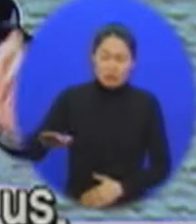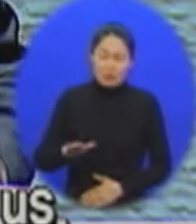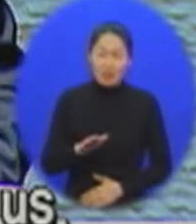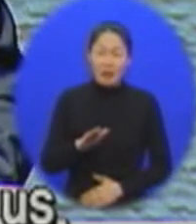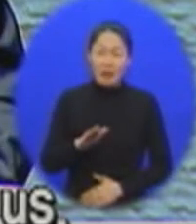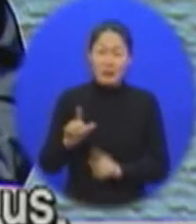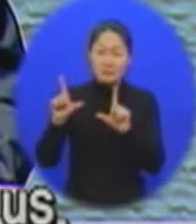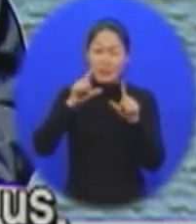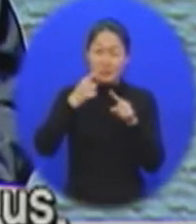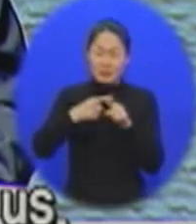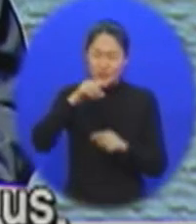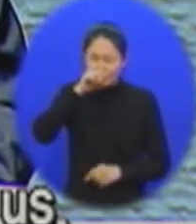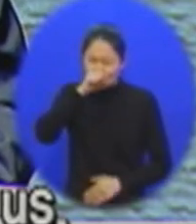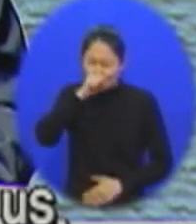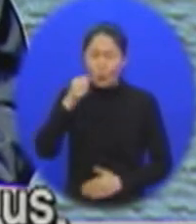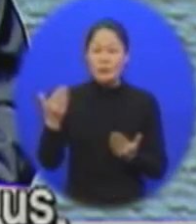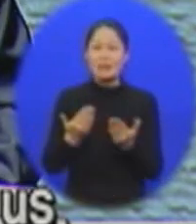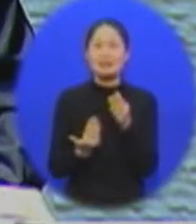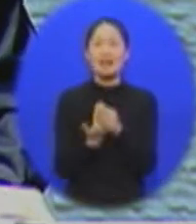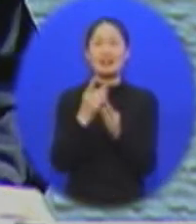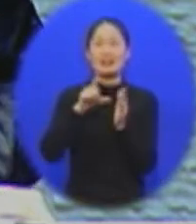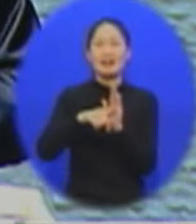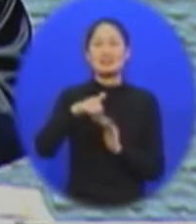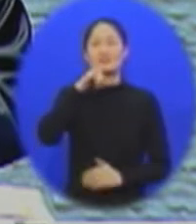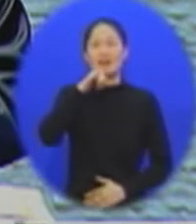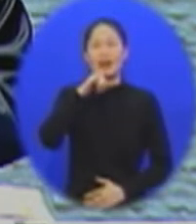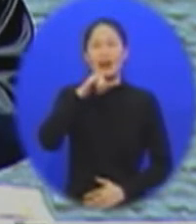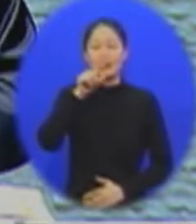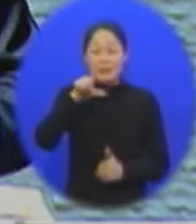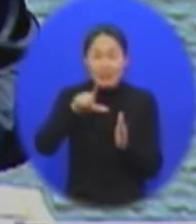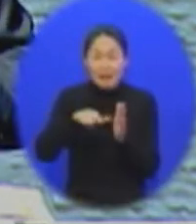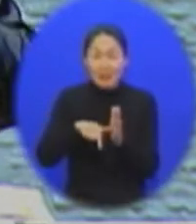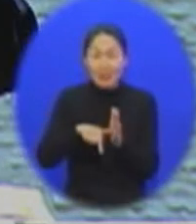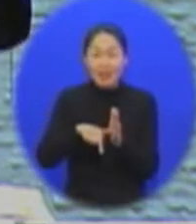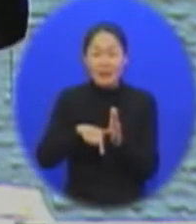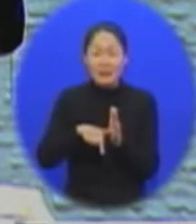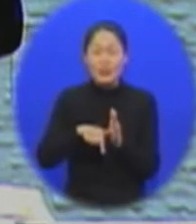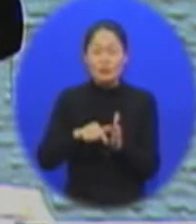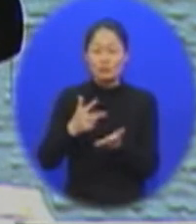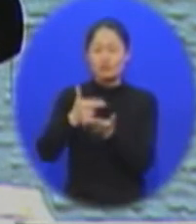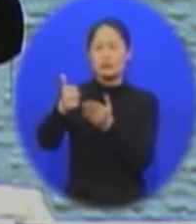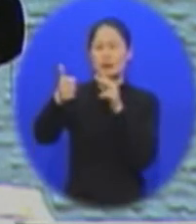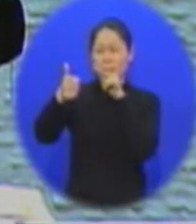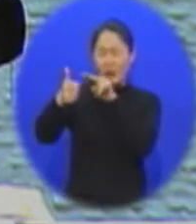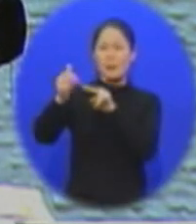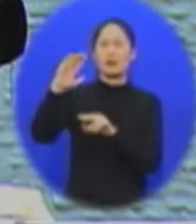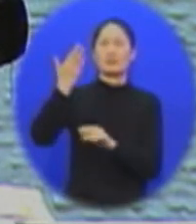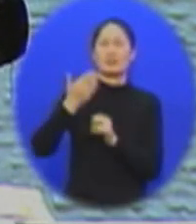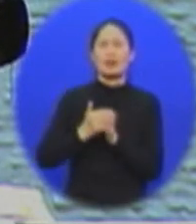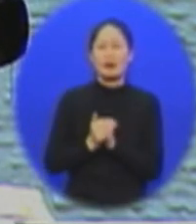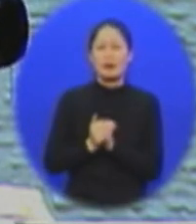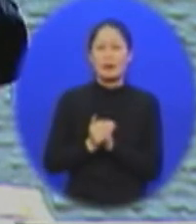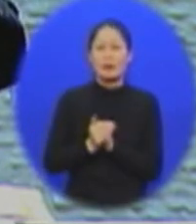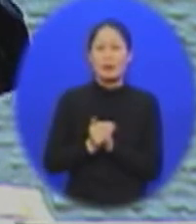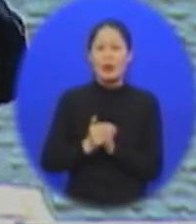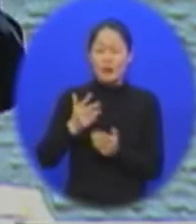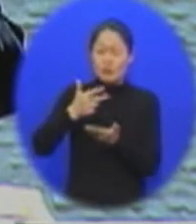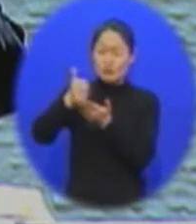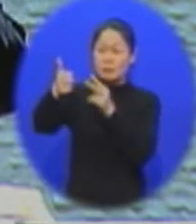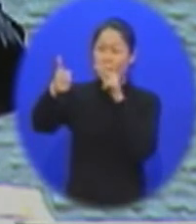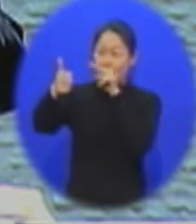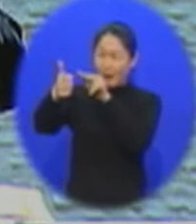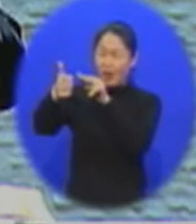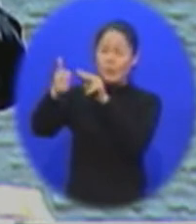좋은 일이 생길 때가 있습니다 그러나 그 때에 주님을 바라 보셔야 되요 주님을